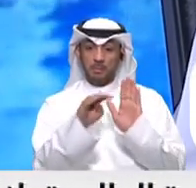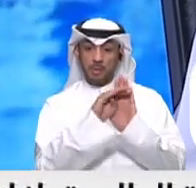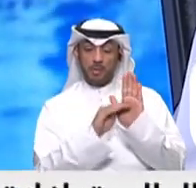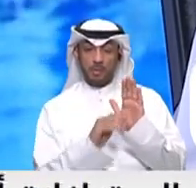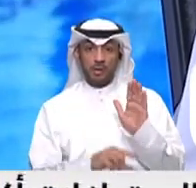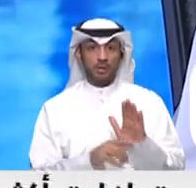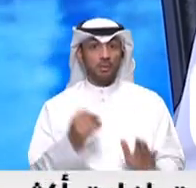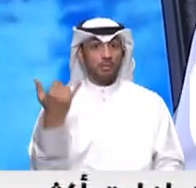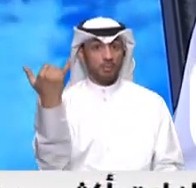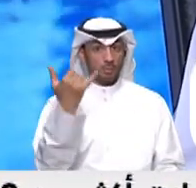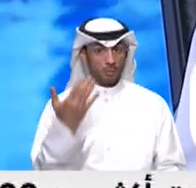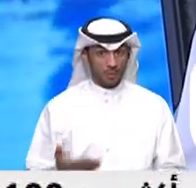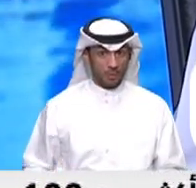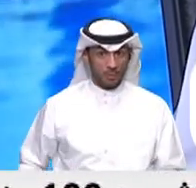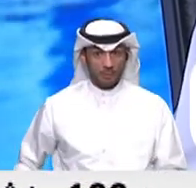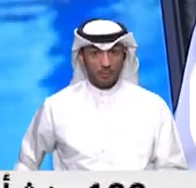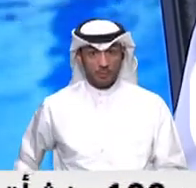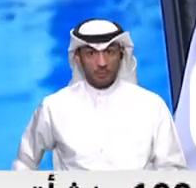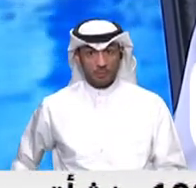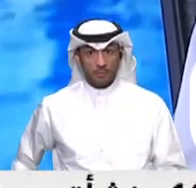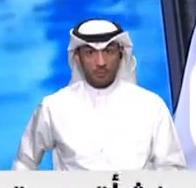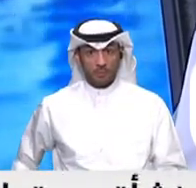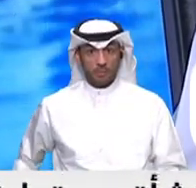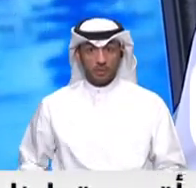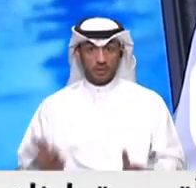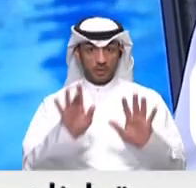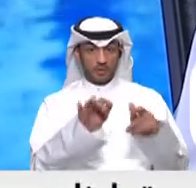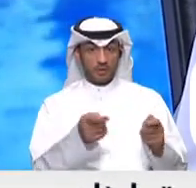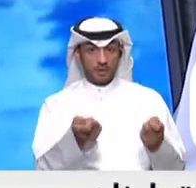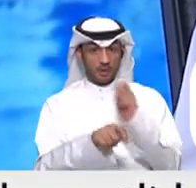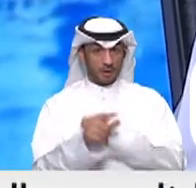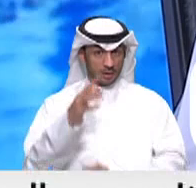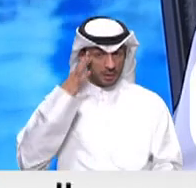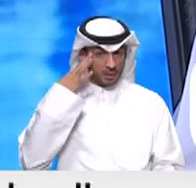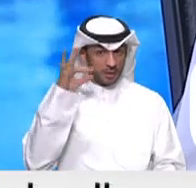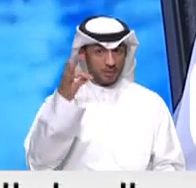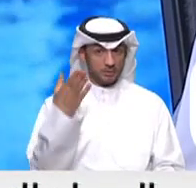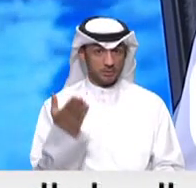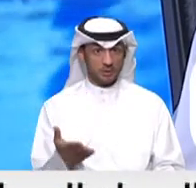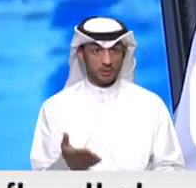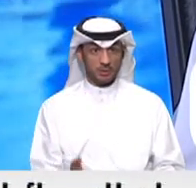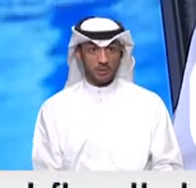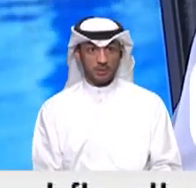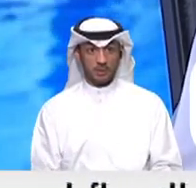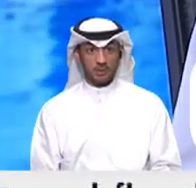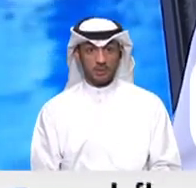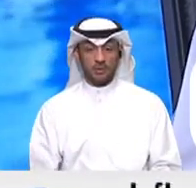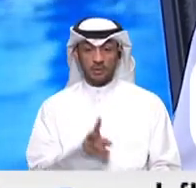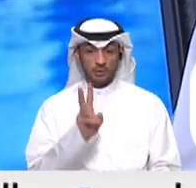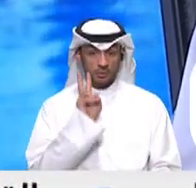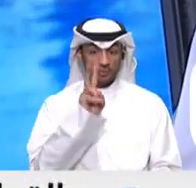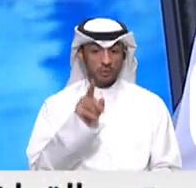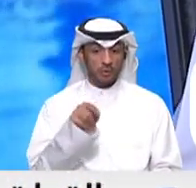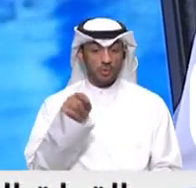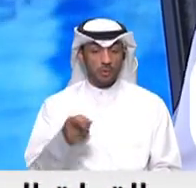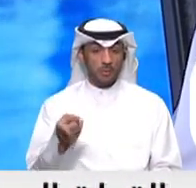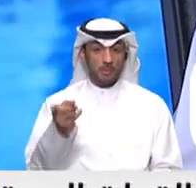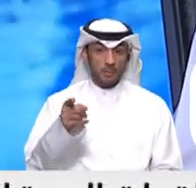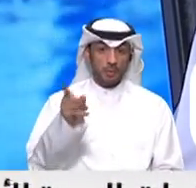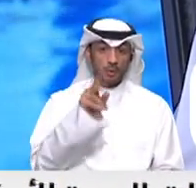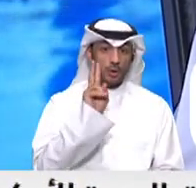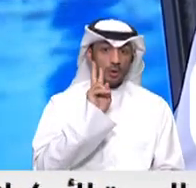مهم ليش لان الذكاء الصناعي يوم ورا يعني قاعد نلاحظ يوم بعد يوم